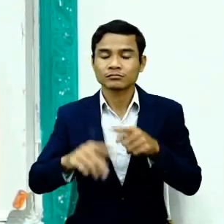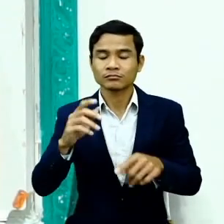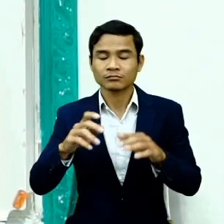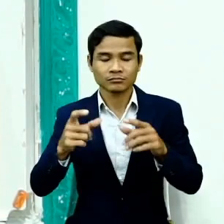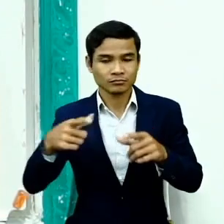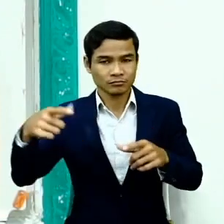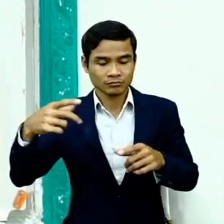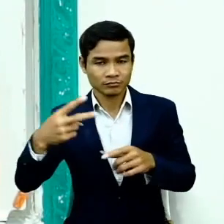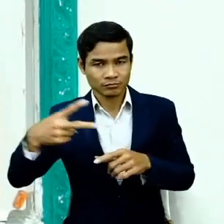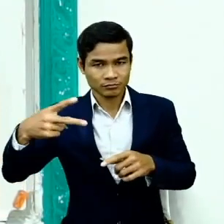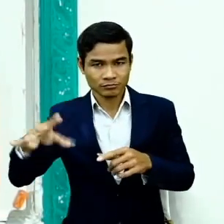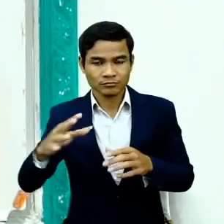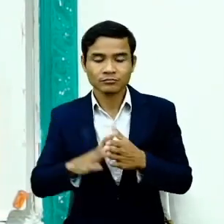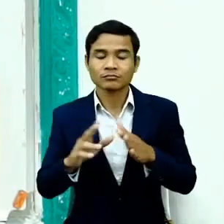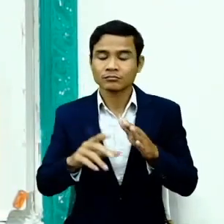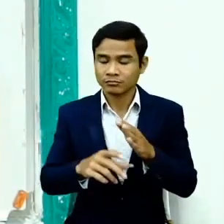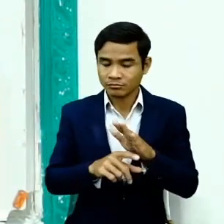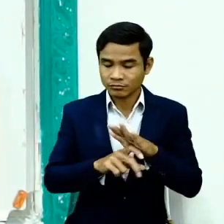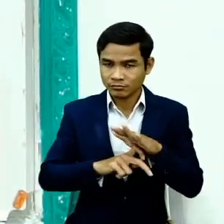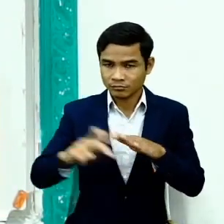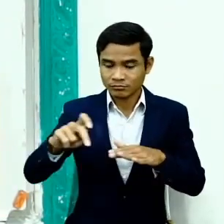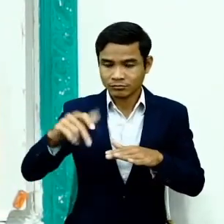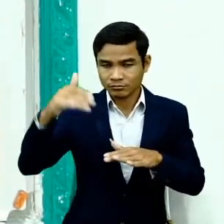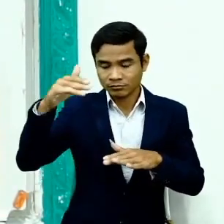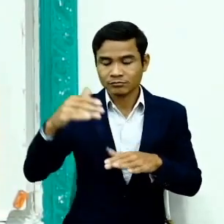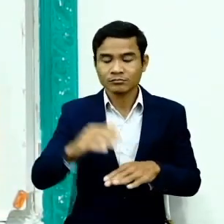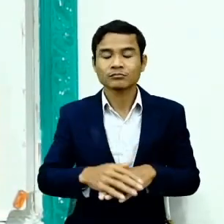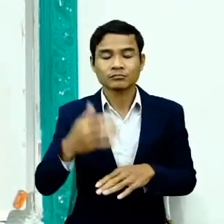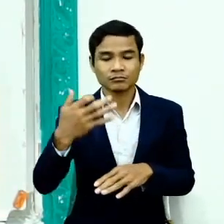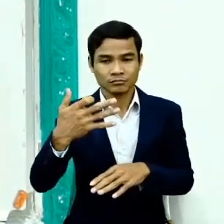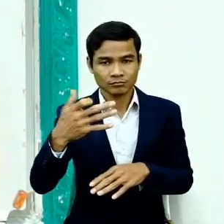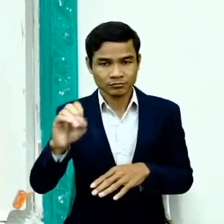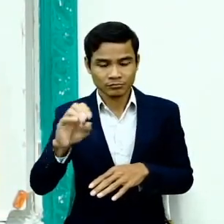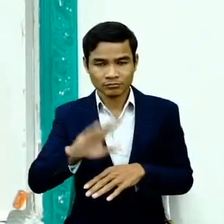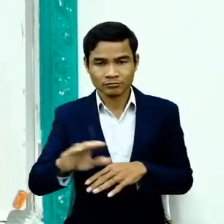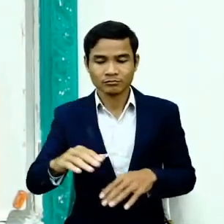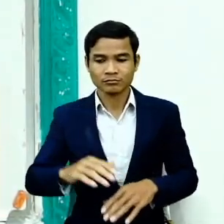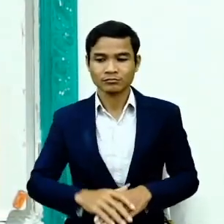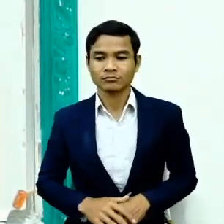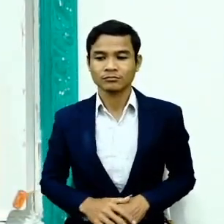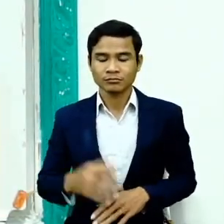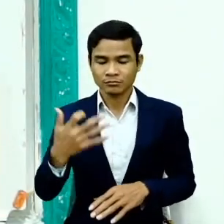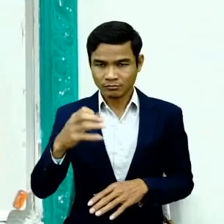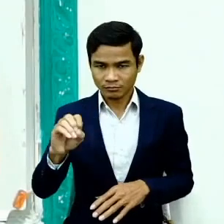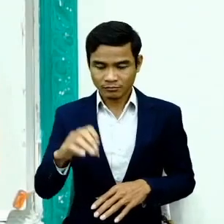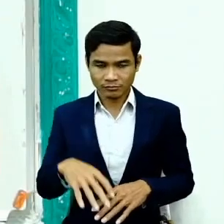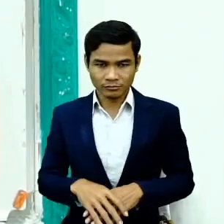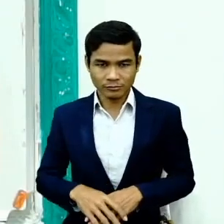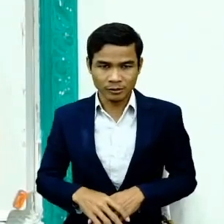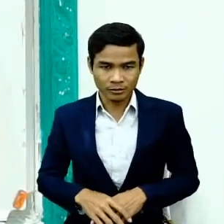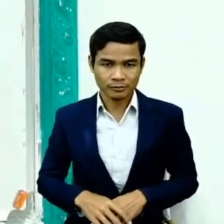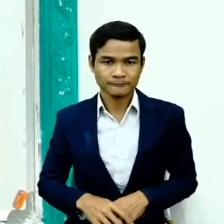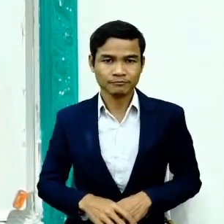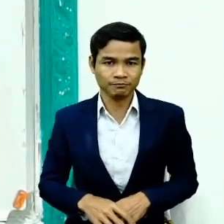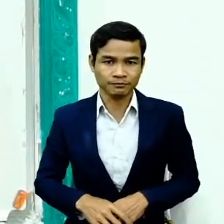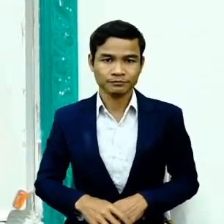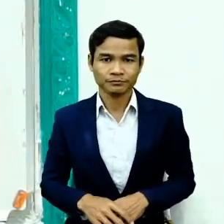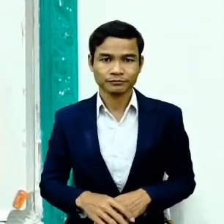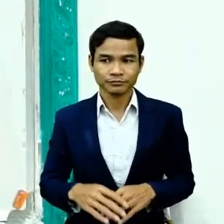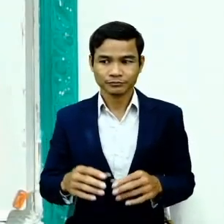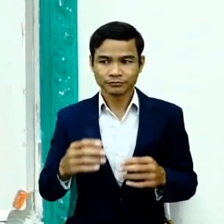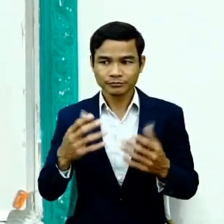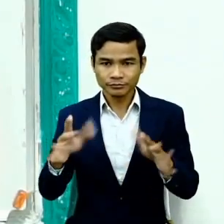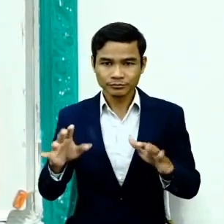thông chà chân chật sắp làm buồn cứ một cốt lạc nó tới bát sập chà bát bát sập nó con á chà rùi